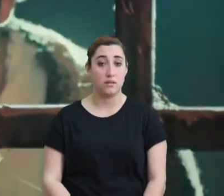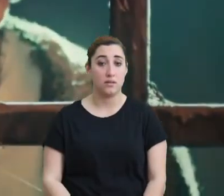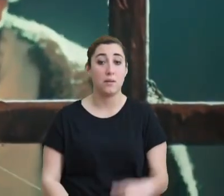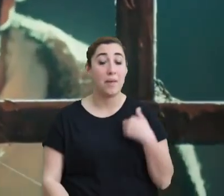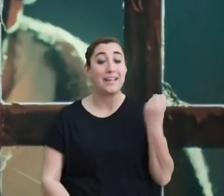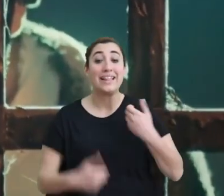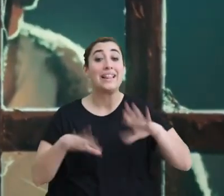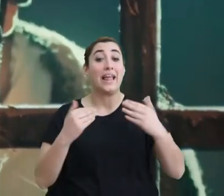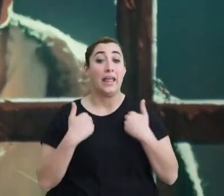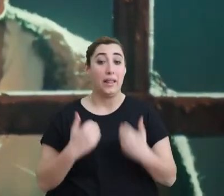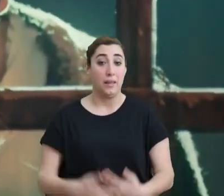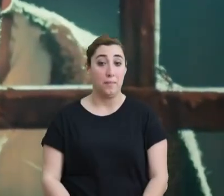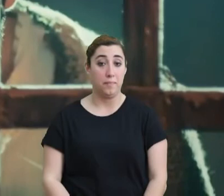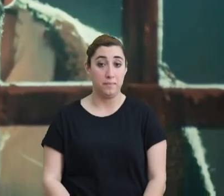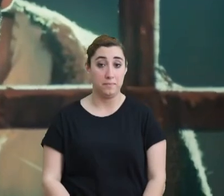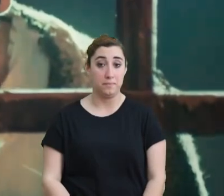Ben katil değilim.